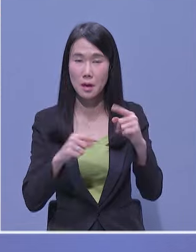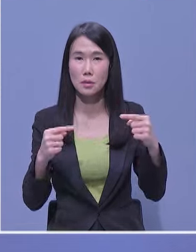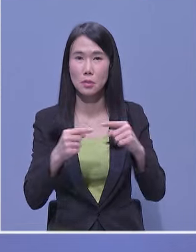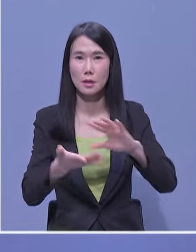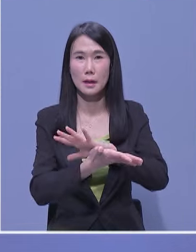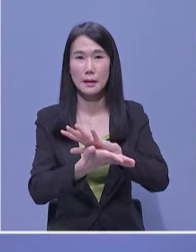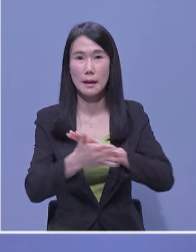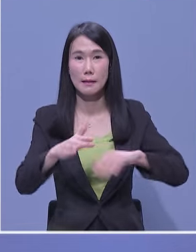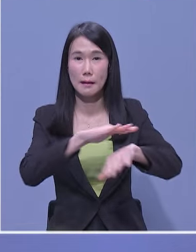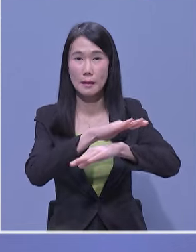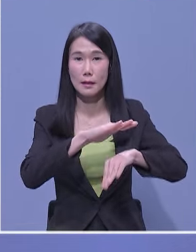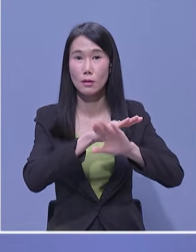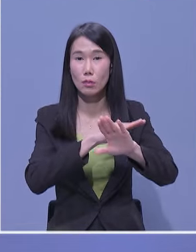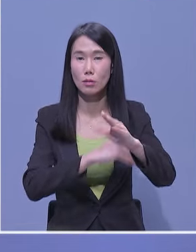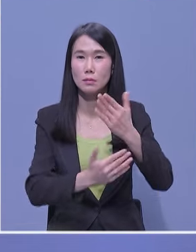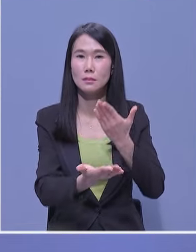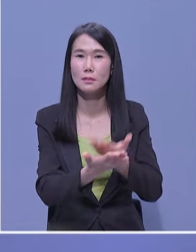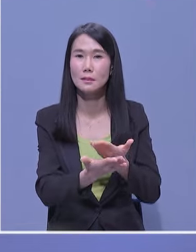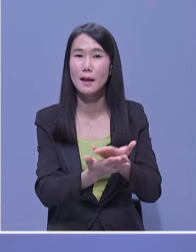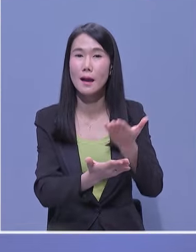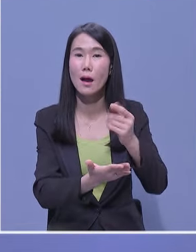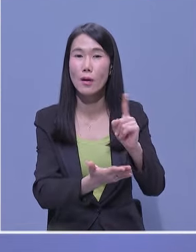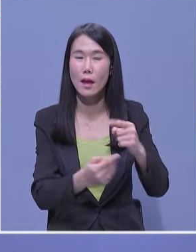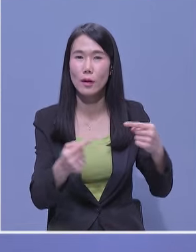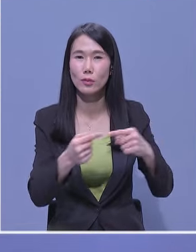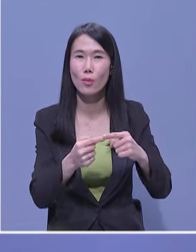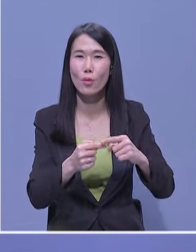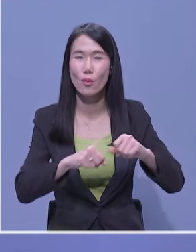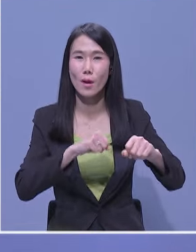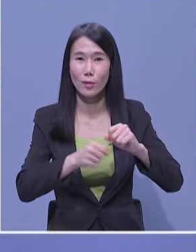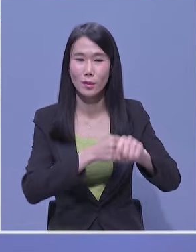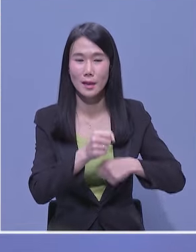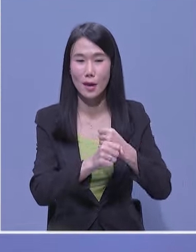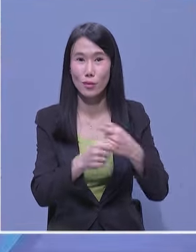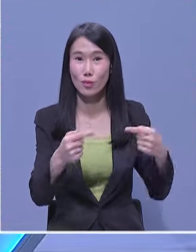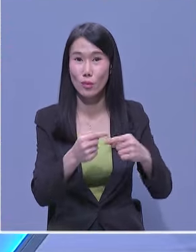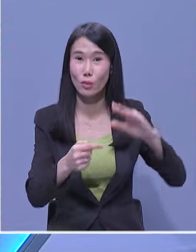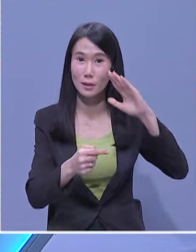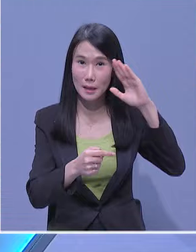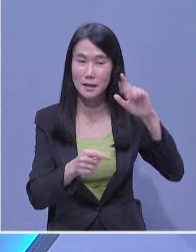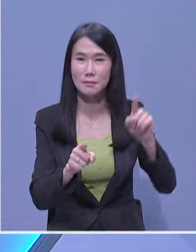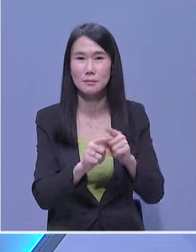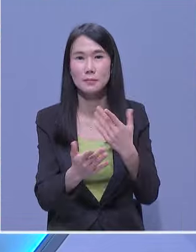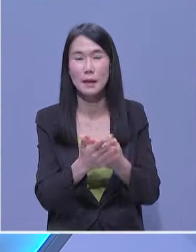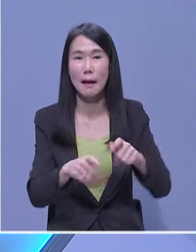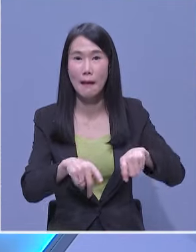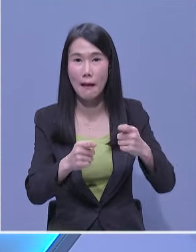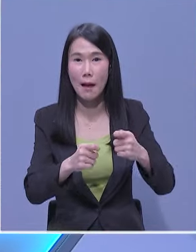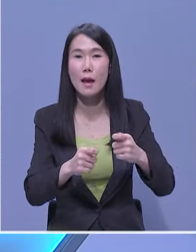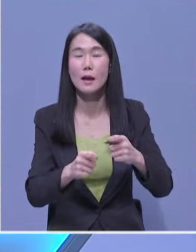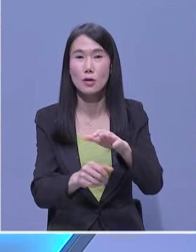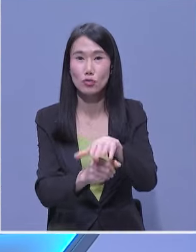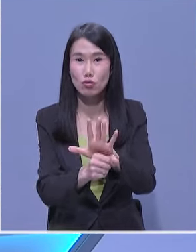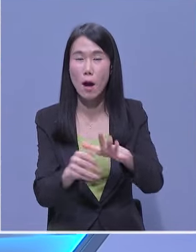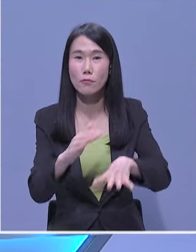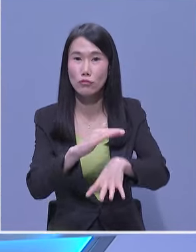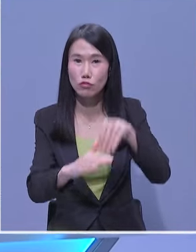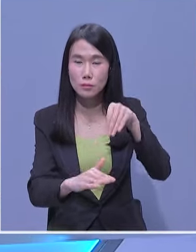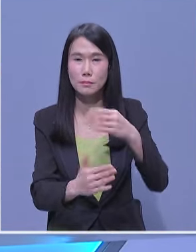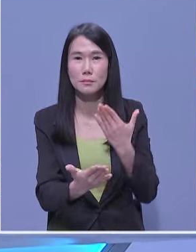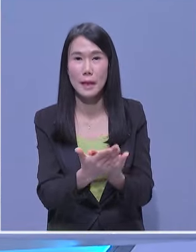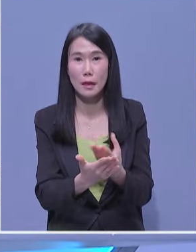ของเอกสารเก็บเงินทหารเกณฑ์นะคะพี่อารมที่มีรายละเอียดยิบย่อยคือหักแม้กระทั่งค่าดูดส้วม 500บาทจากทหารเกณฑ์เรื่องนี้